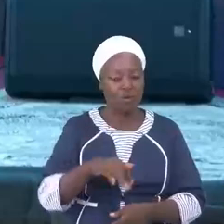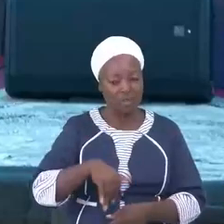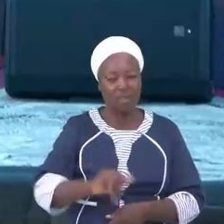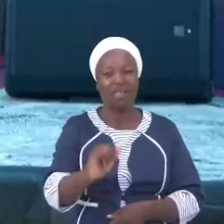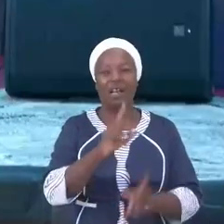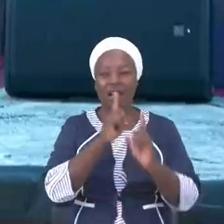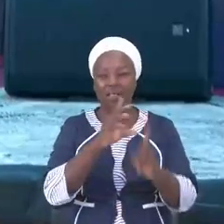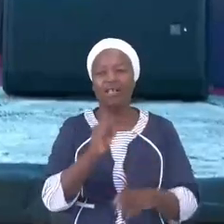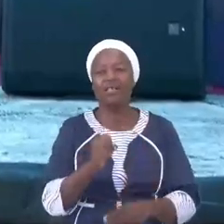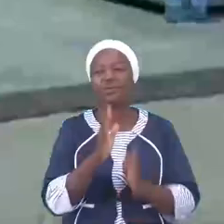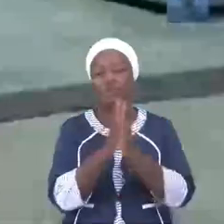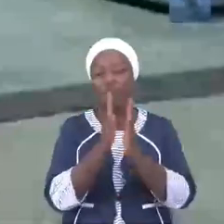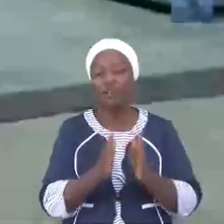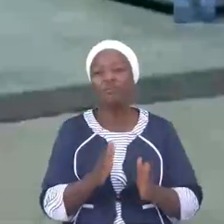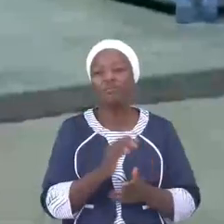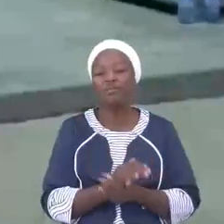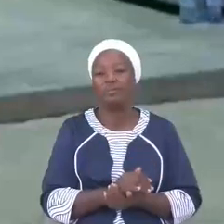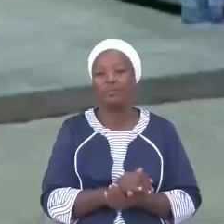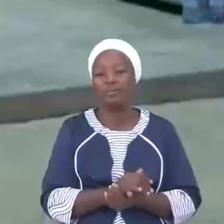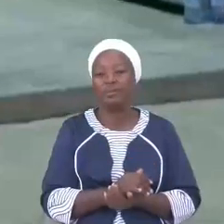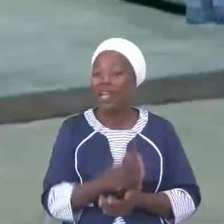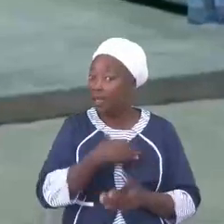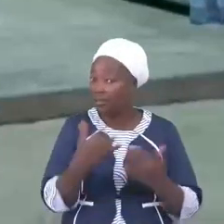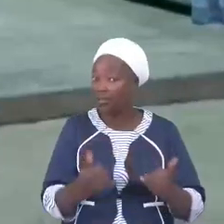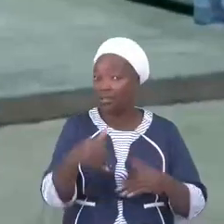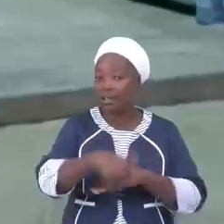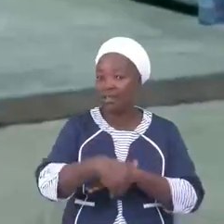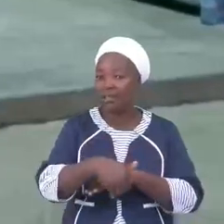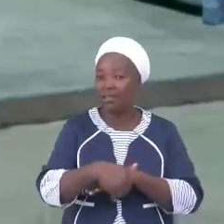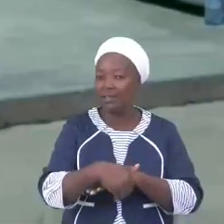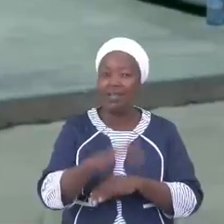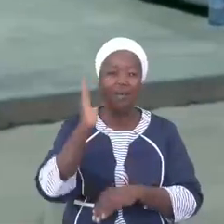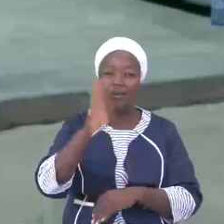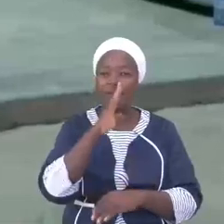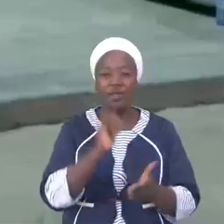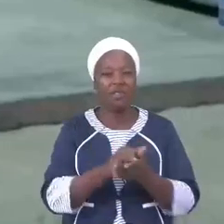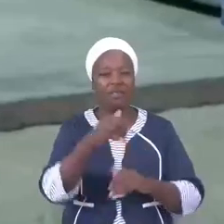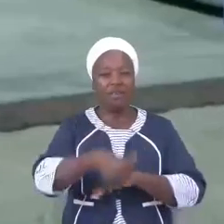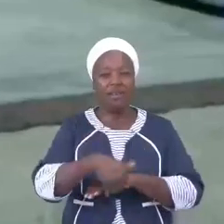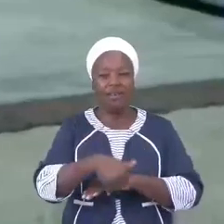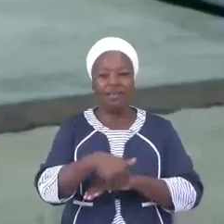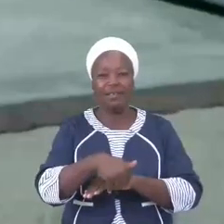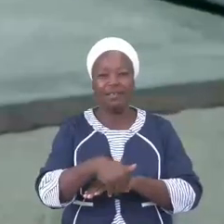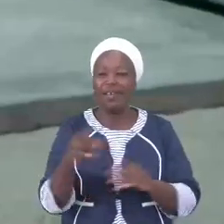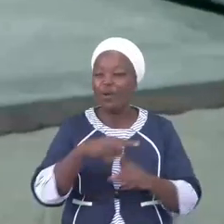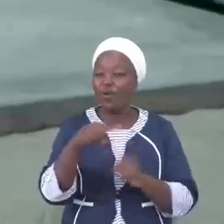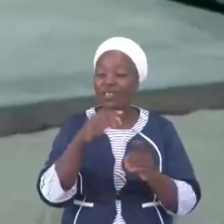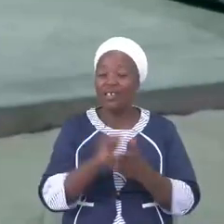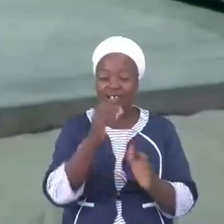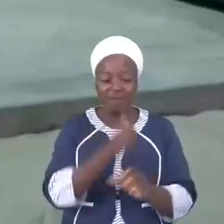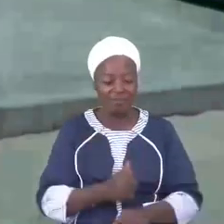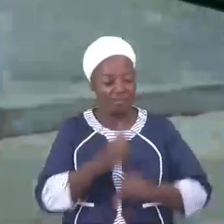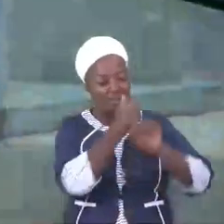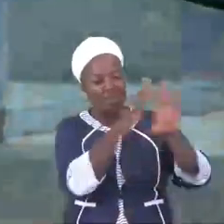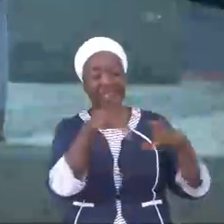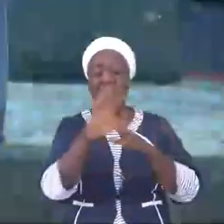prière. Et ce soir sera cette soirée où cette montagne de ta vie,